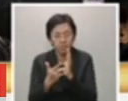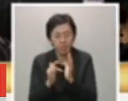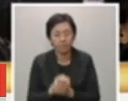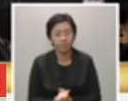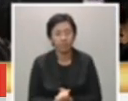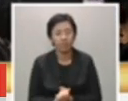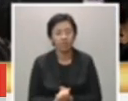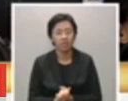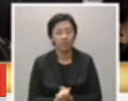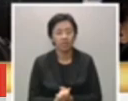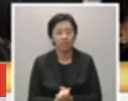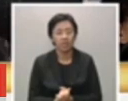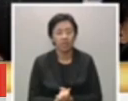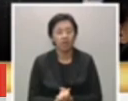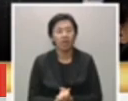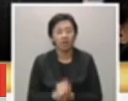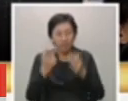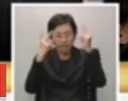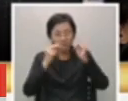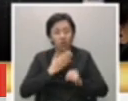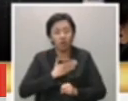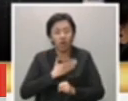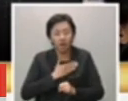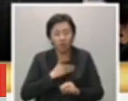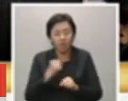ลังหัดเรียนการใช้ Google